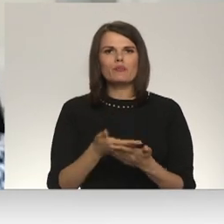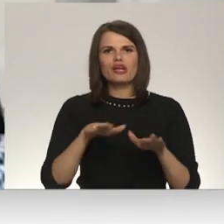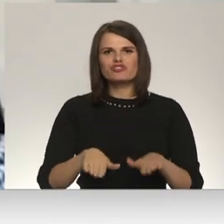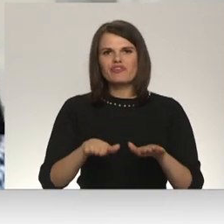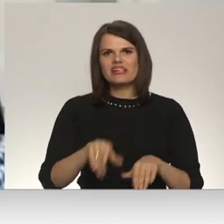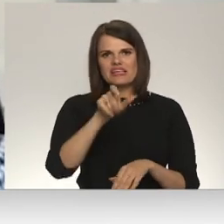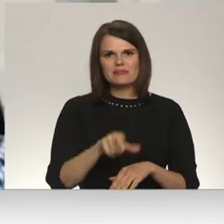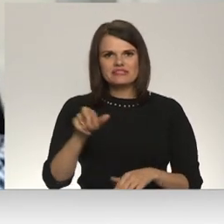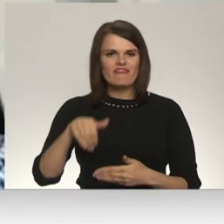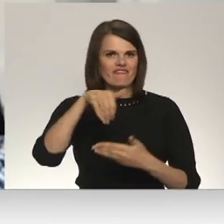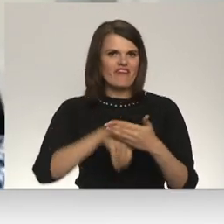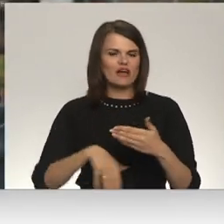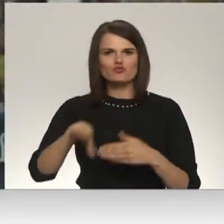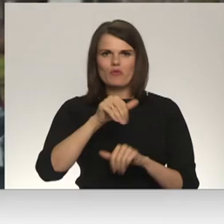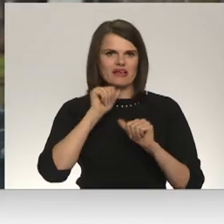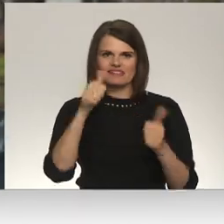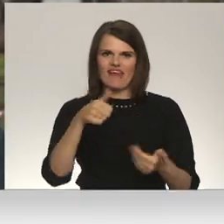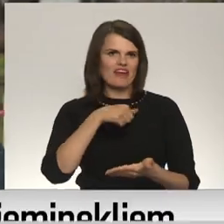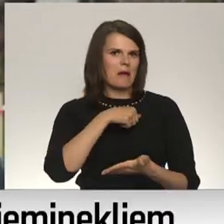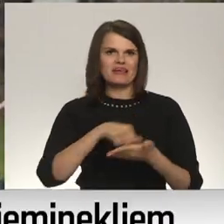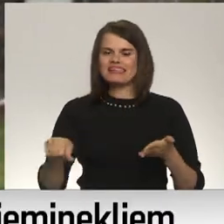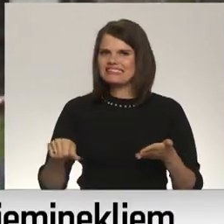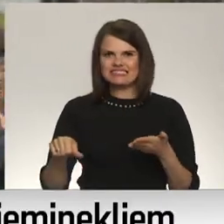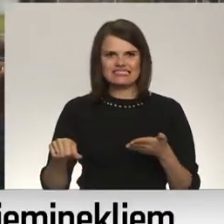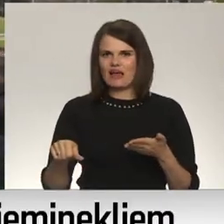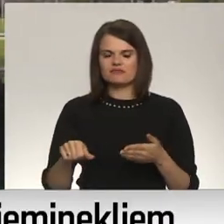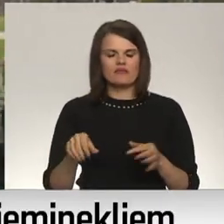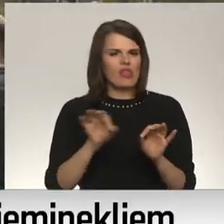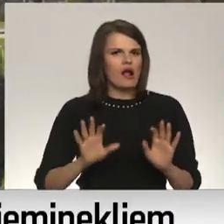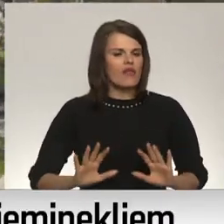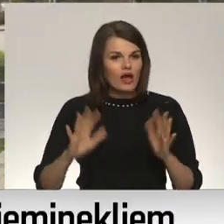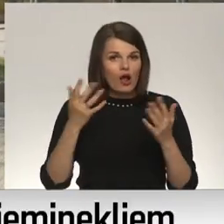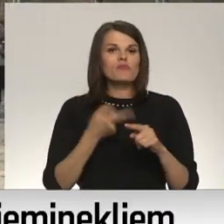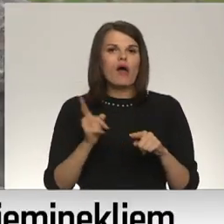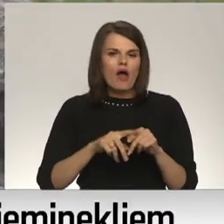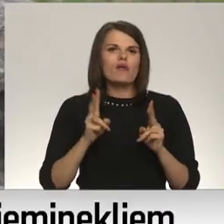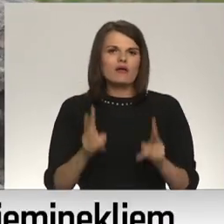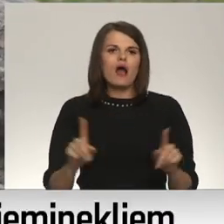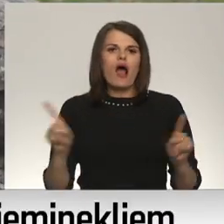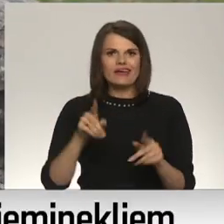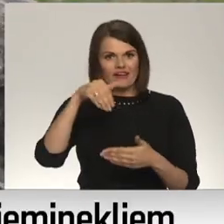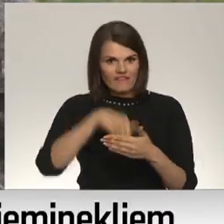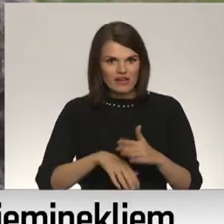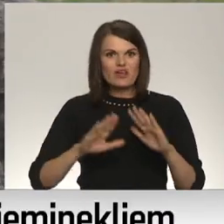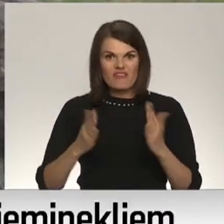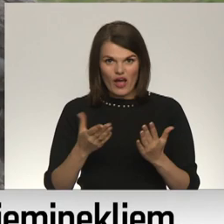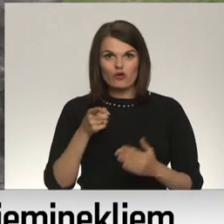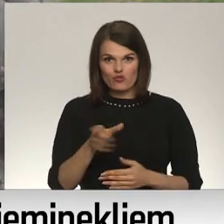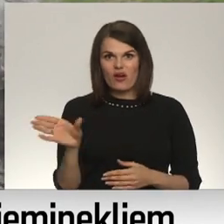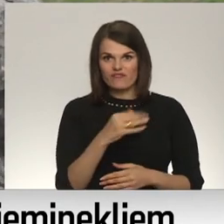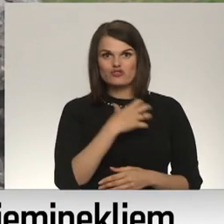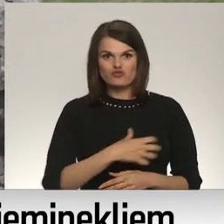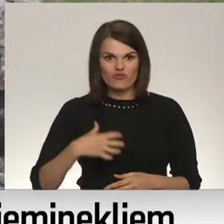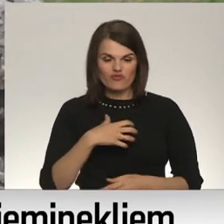no savām lapus neizdzēsīsim. Nekādā gadījumā tā ir tāda, kā ir, bet vai to visu vajag, vai to